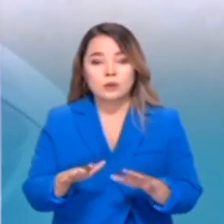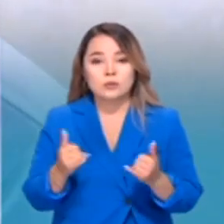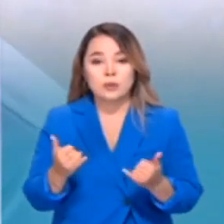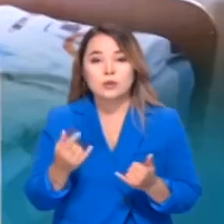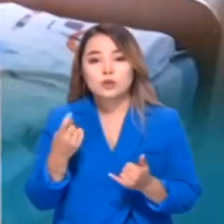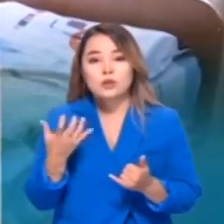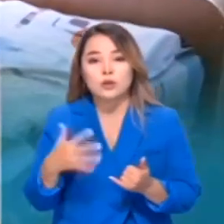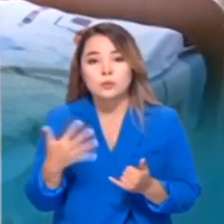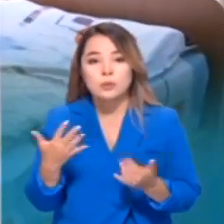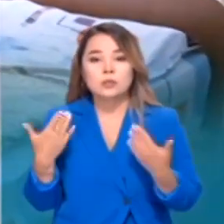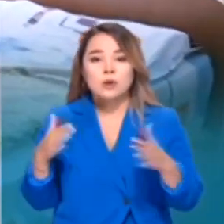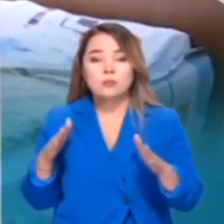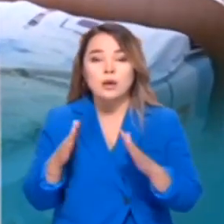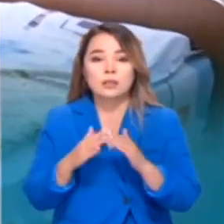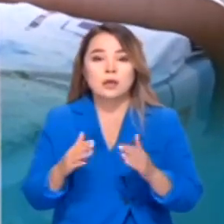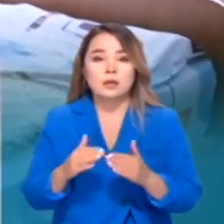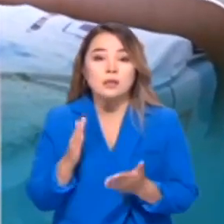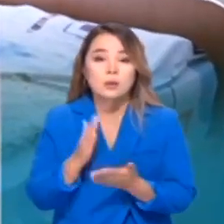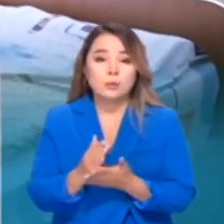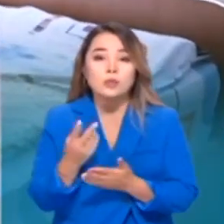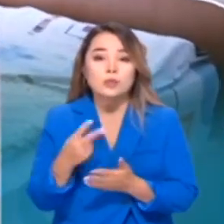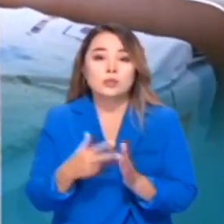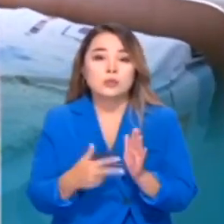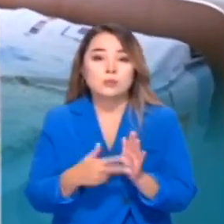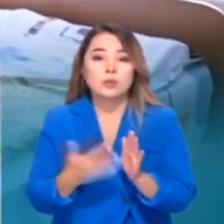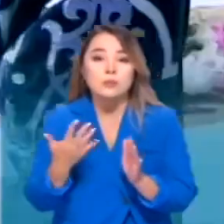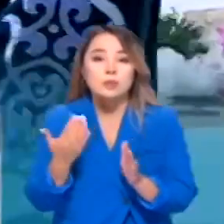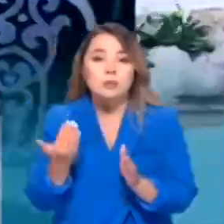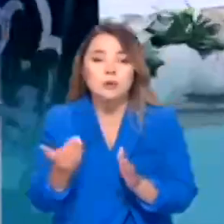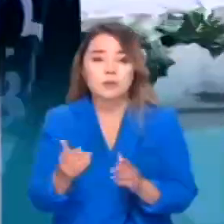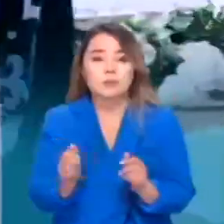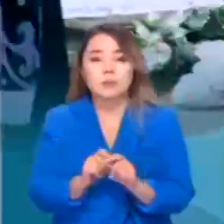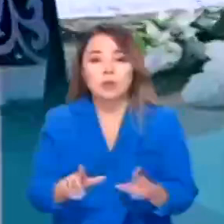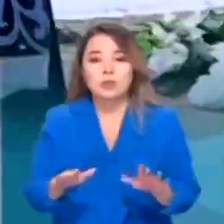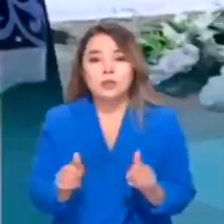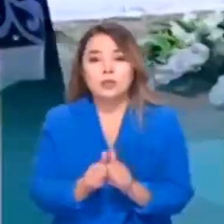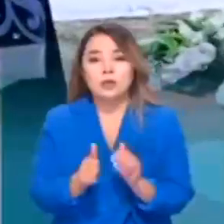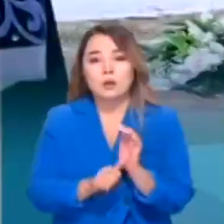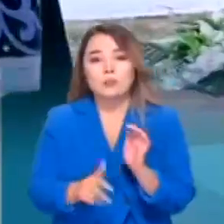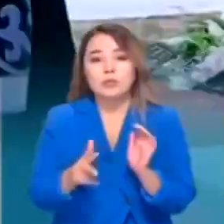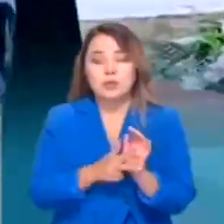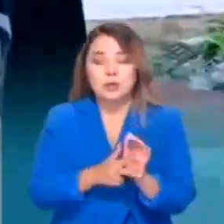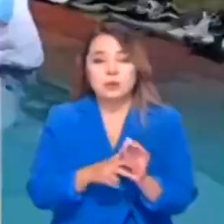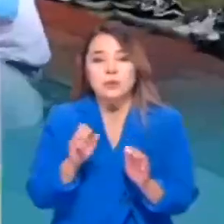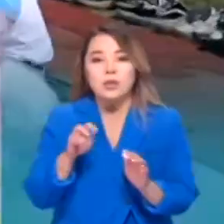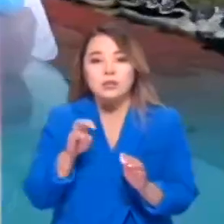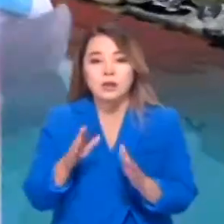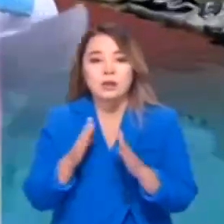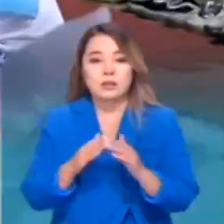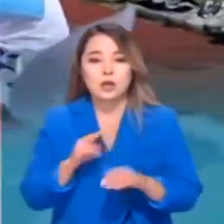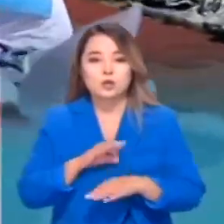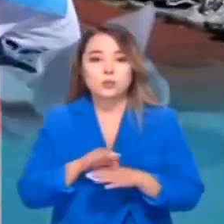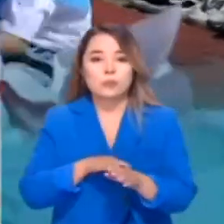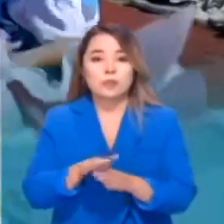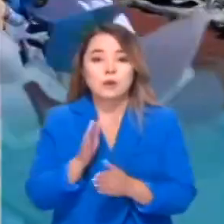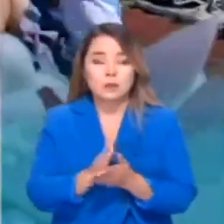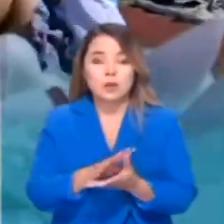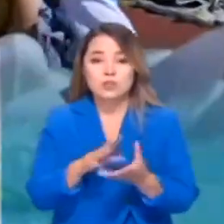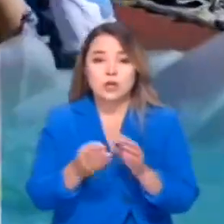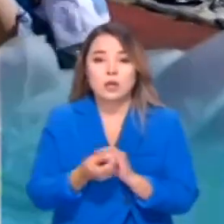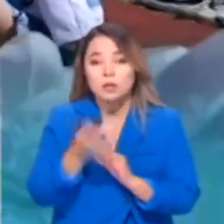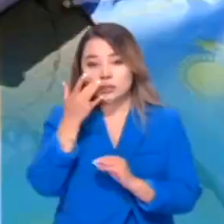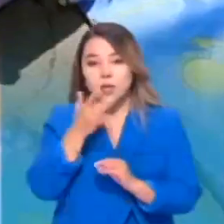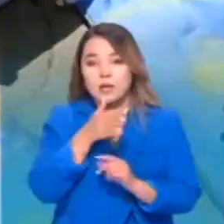базасында 155 демалыс лагері бар. Оның 85-і мектеп жанындағы, 68-і бейіндік лагер жұмыс істейді. Жалпы